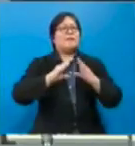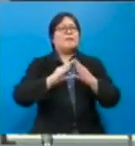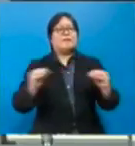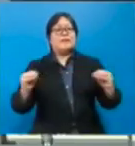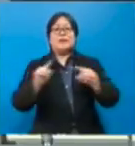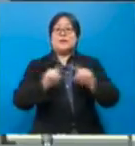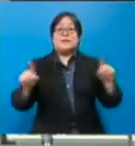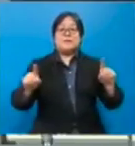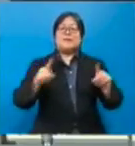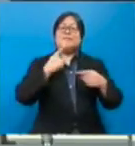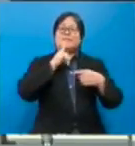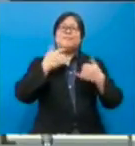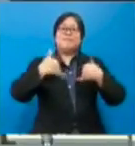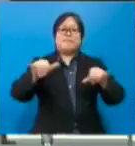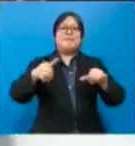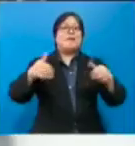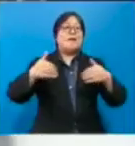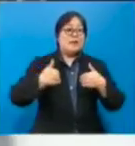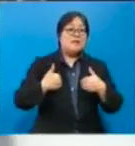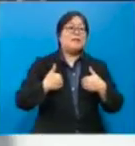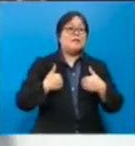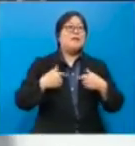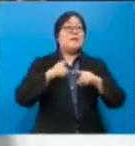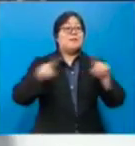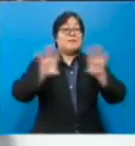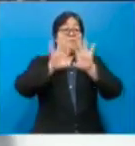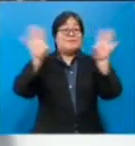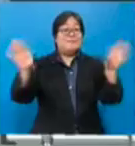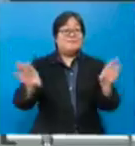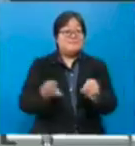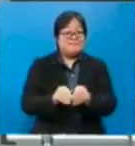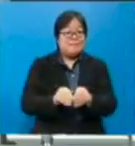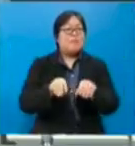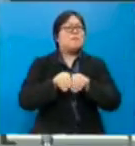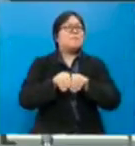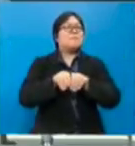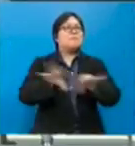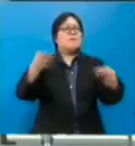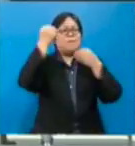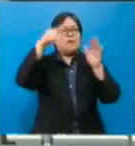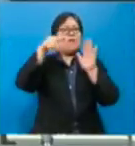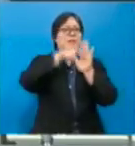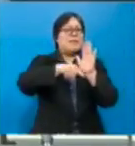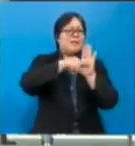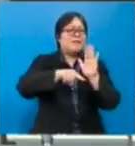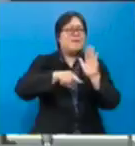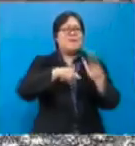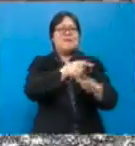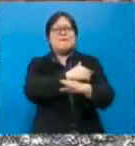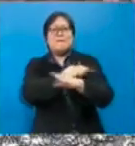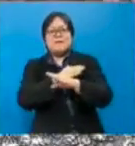diselesaikan, namun tidak dinafikan masih ada. Tetapi secara keseluruhannya, penularan berita negatif tentang